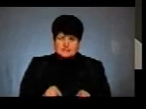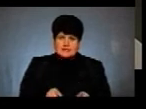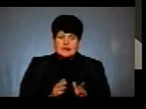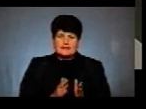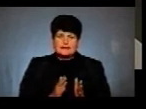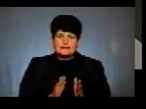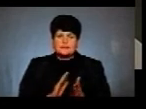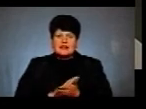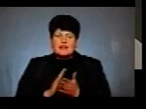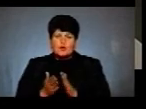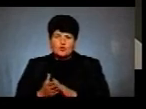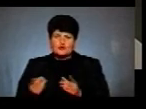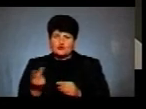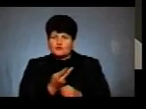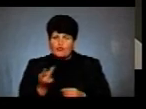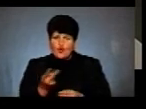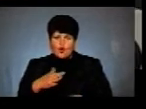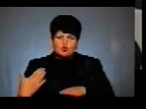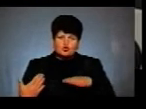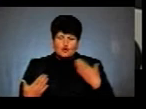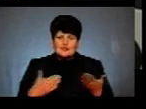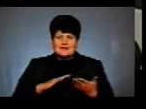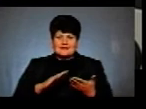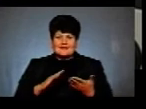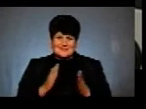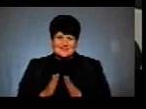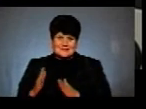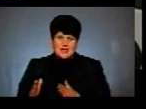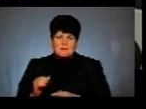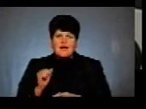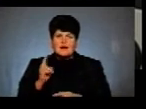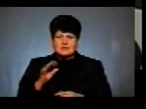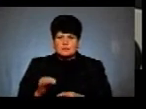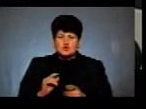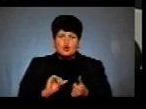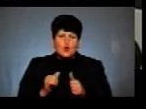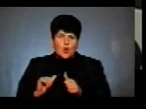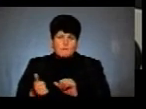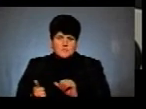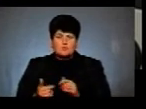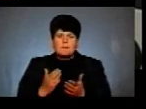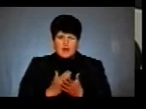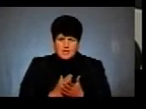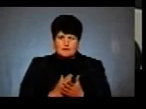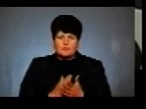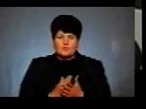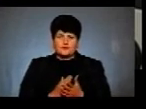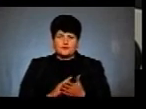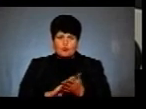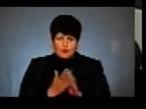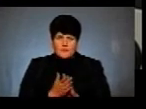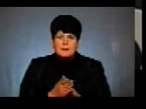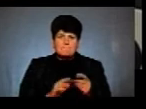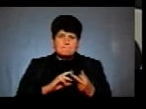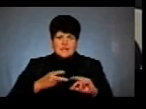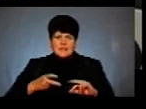налагоджуючи двосторонні системи академічного обміну. От ми маємо на сьогоднішній день домовленості з окремими вишами, і ми міняємося